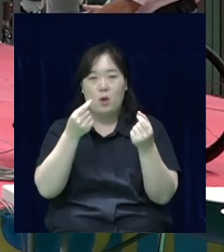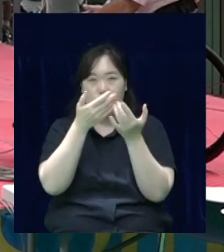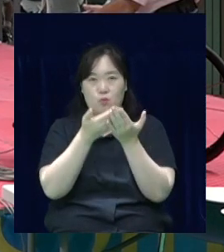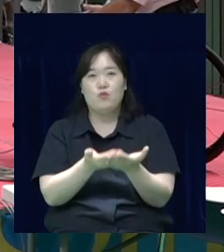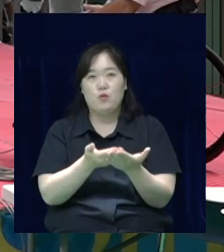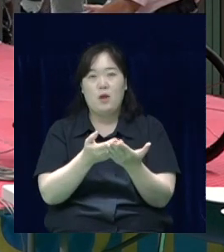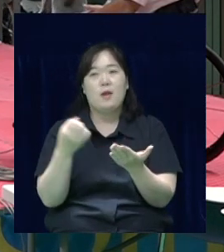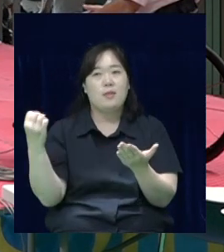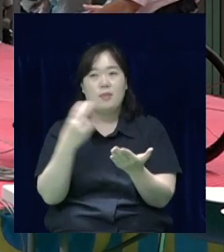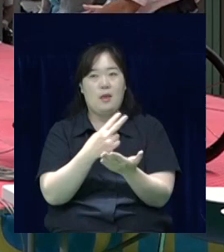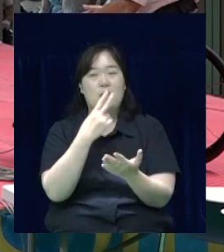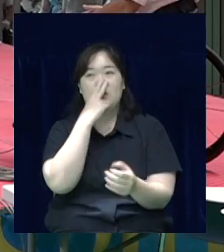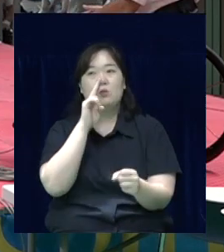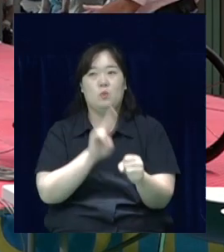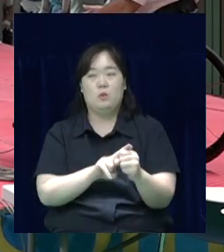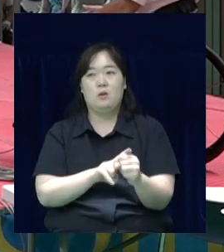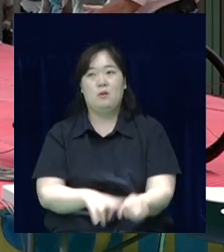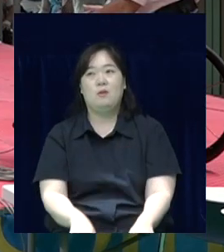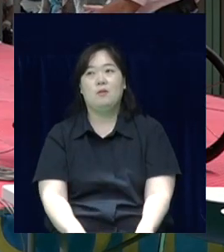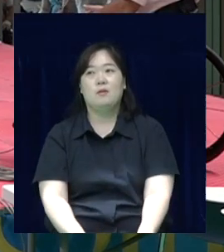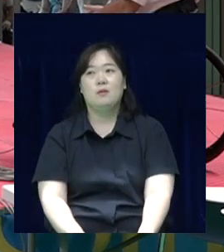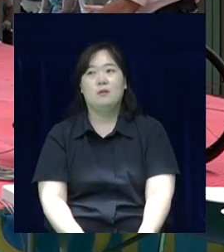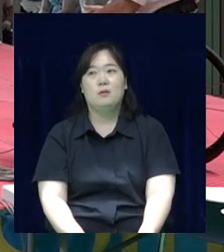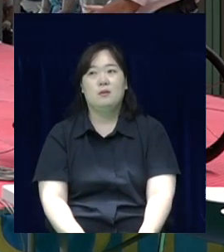중량을 이어가겠습니다.